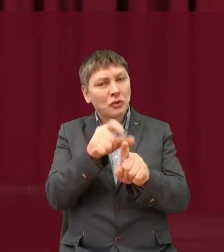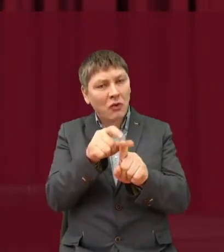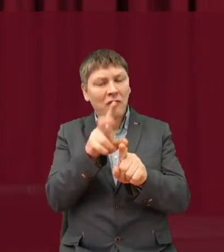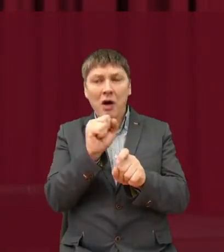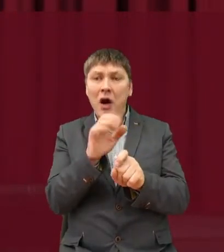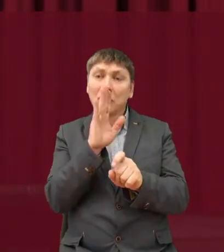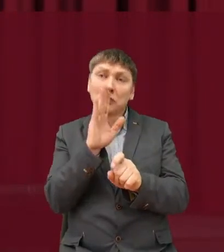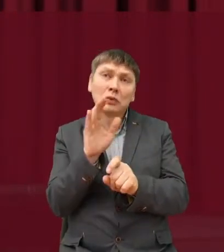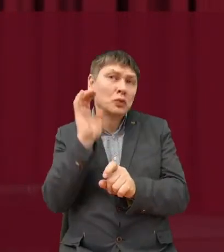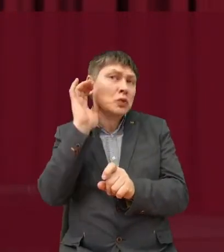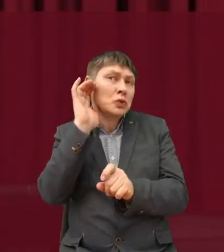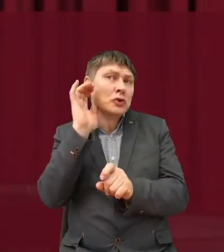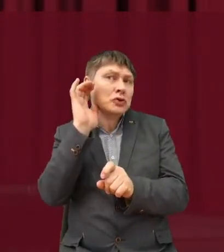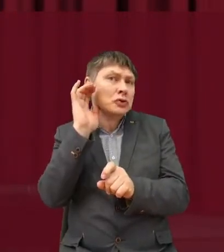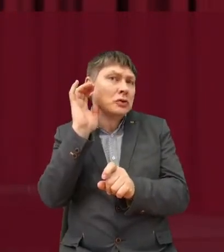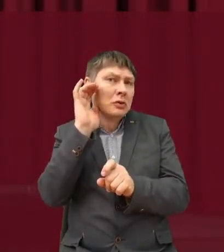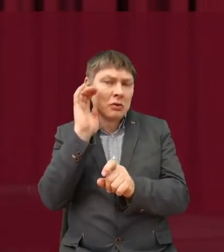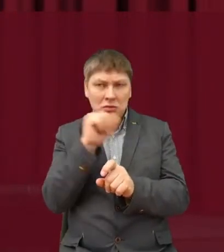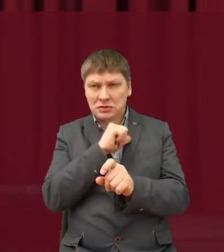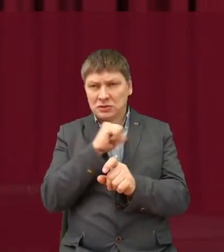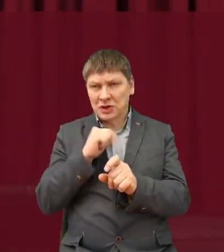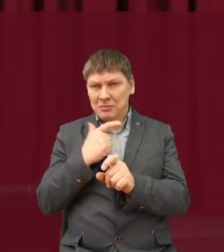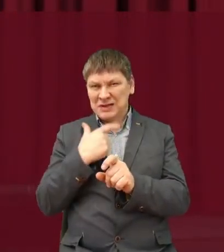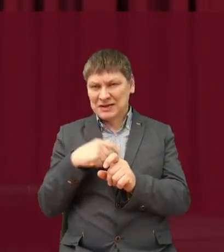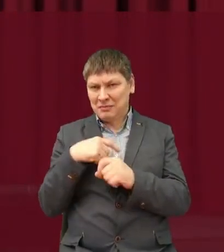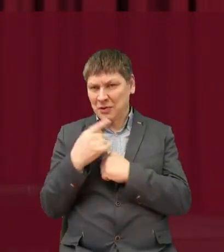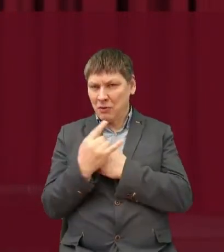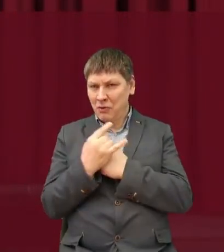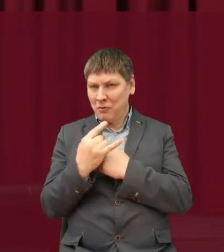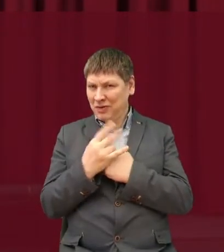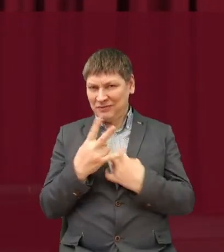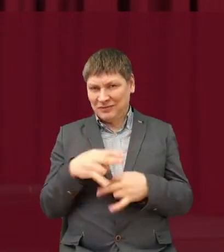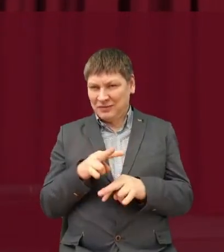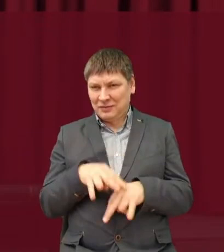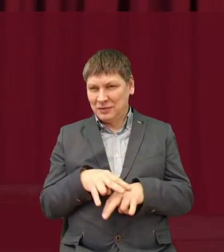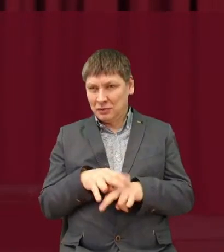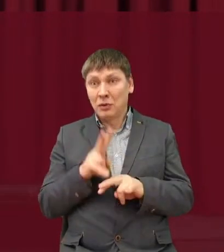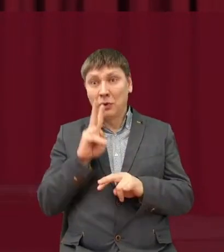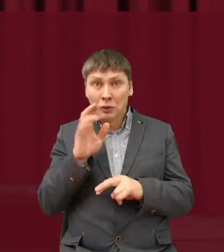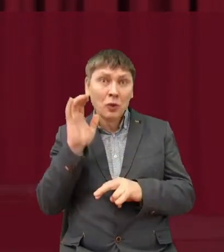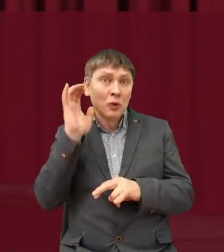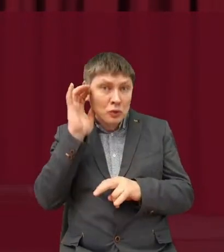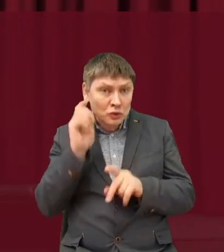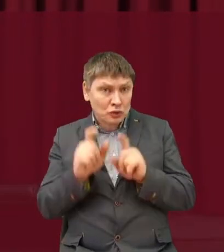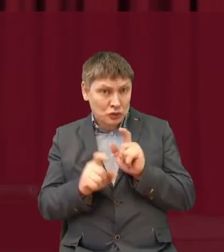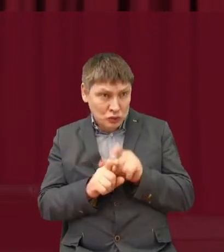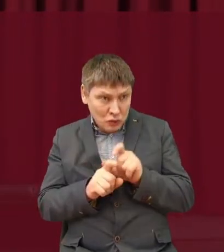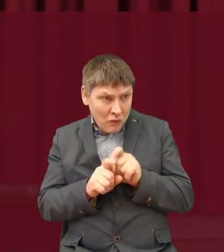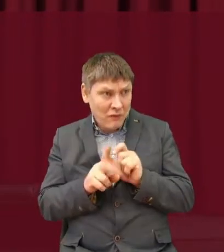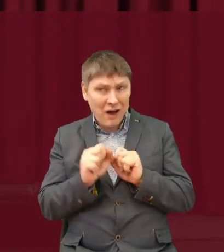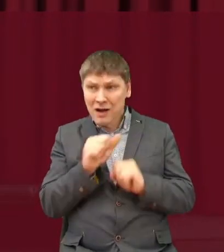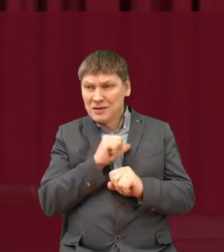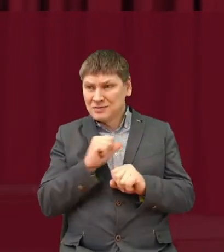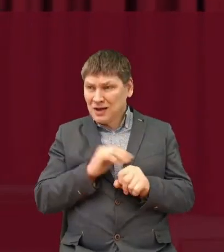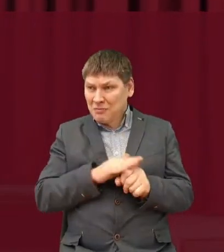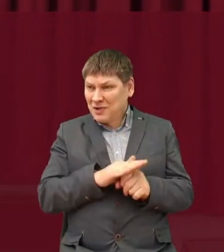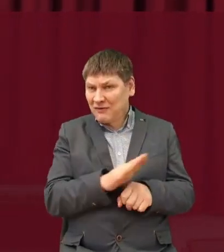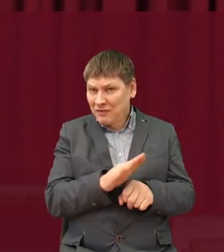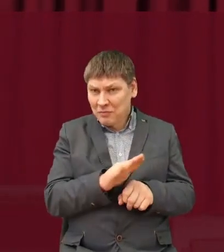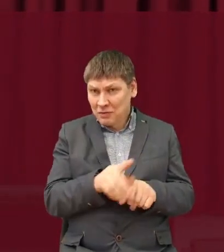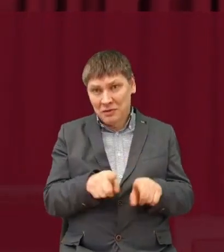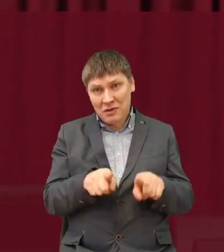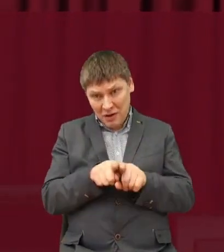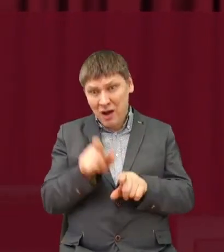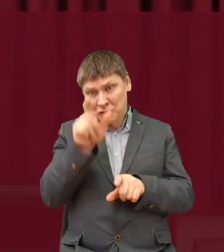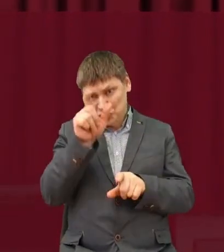слышатели только обманывающее сами себя ибо кто слушает слово и не исполняет тот подобен